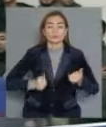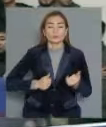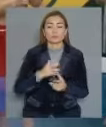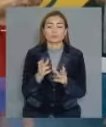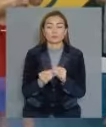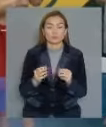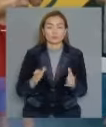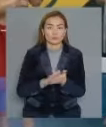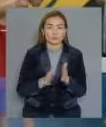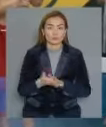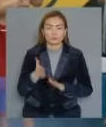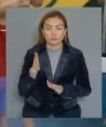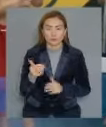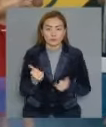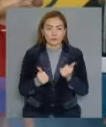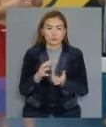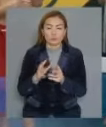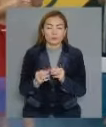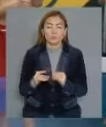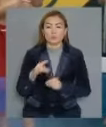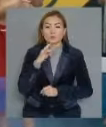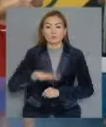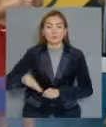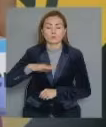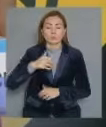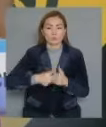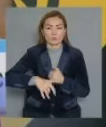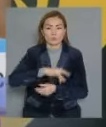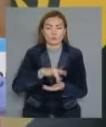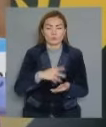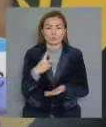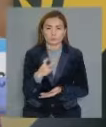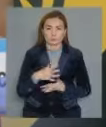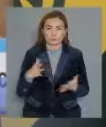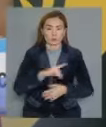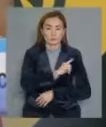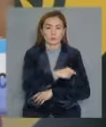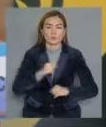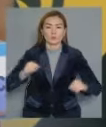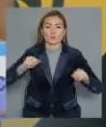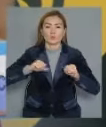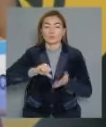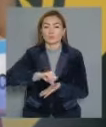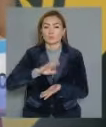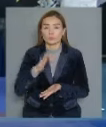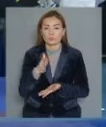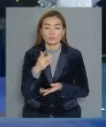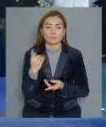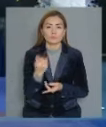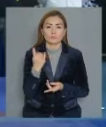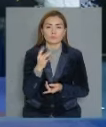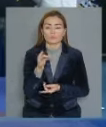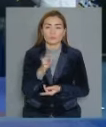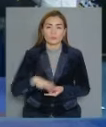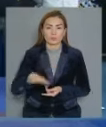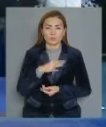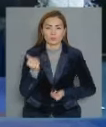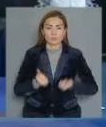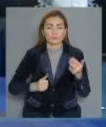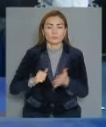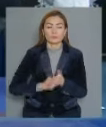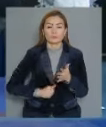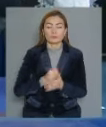филиал ұйымдастырған. Байрақты бәсекеге республиканың әр өңірінен 200-дей мықты спортшы қатысты. Бұл біріншіліктің облысымызда өткізу